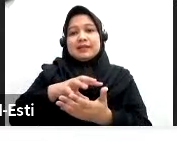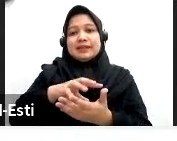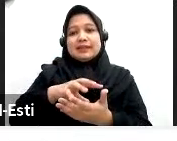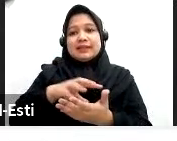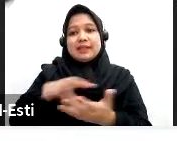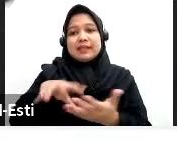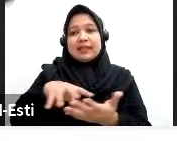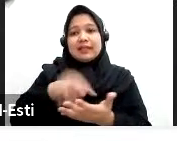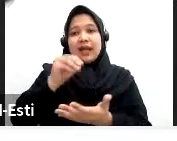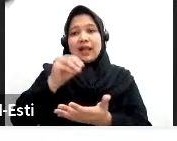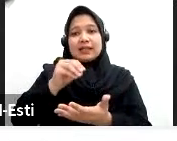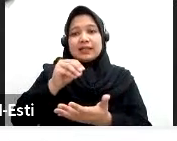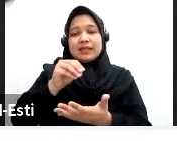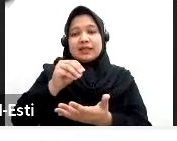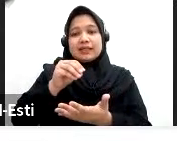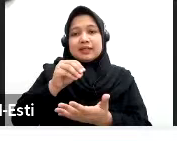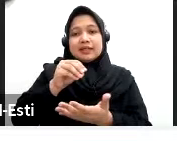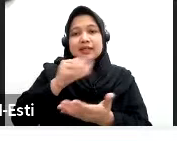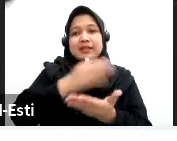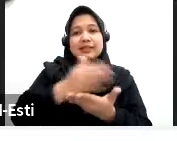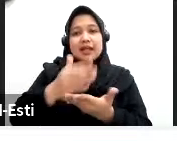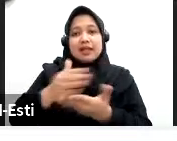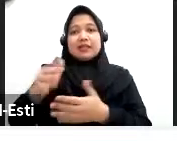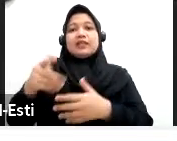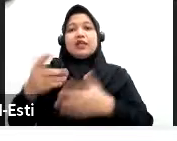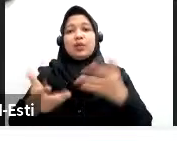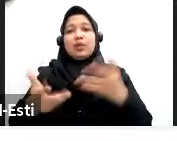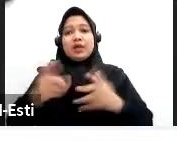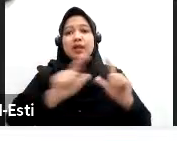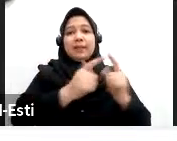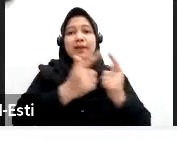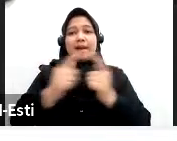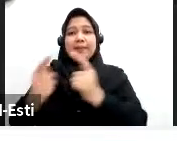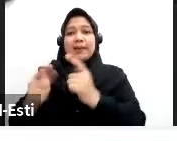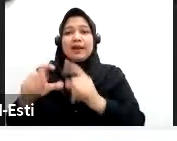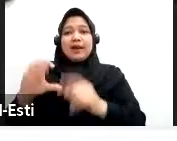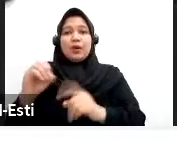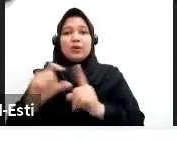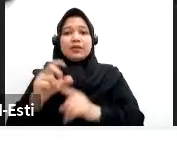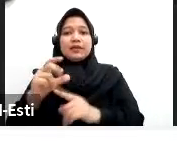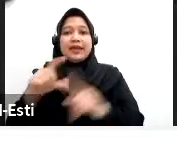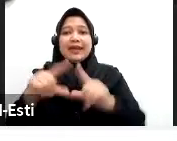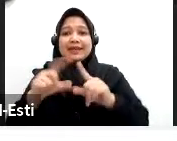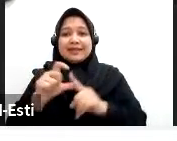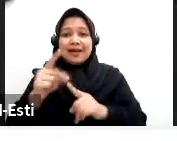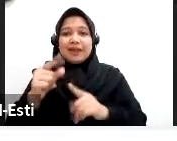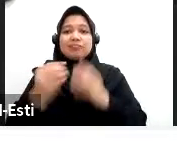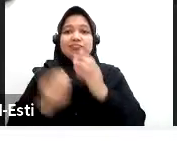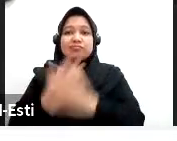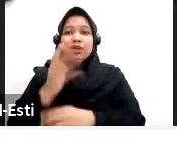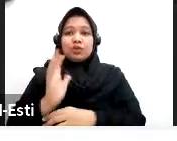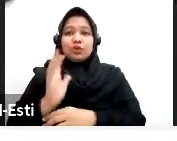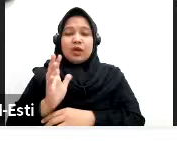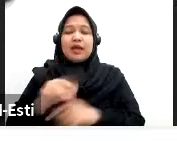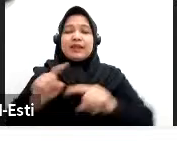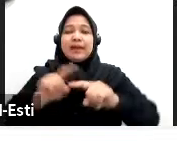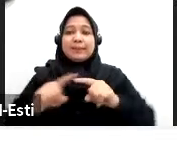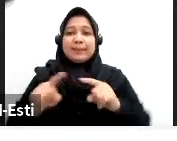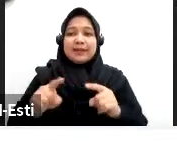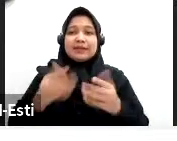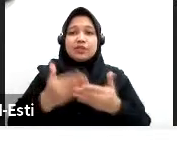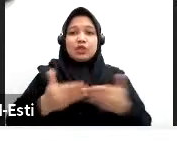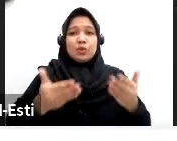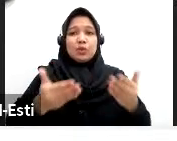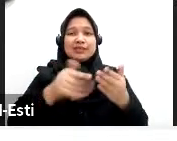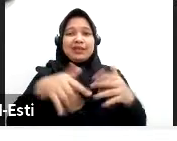apa namanya juga barang kalau dikembangkan juga oleh masing-masing lembaga ideal Hai tapi kekurangan Enggak dari make dari situasi